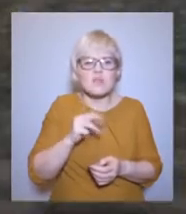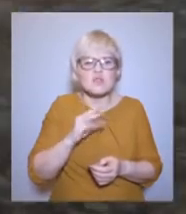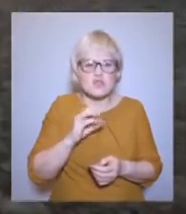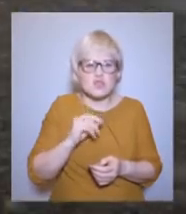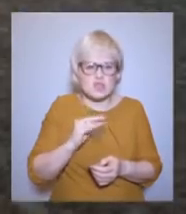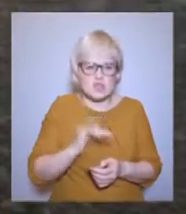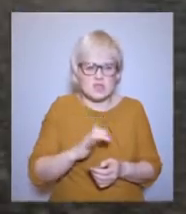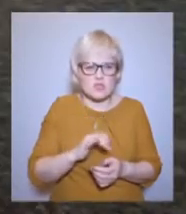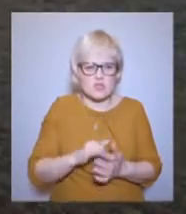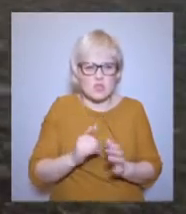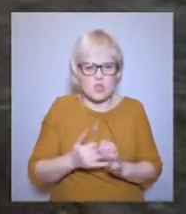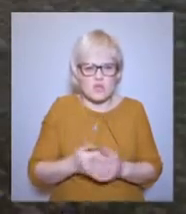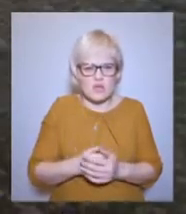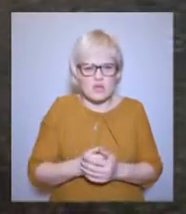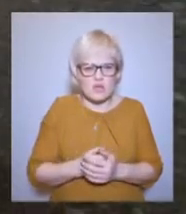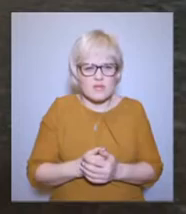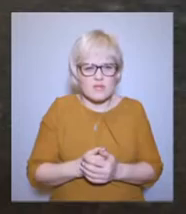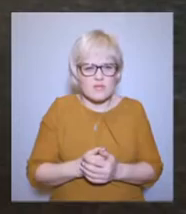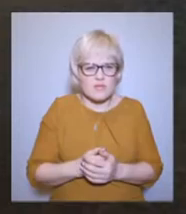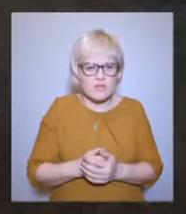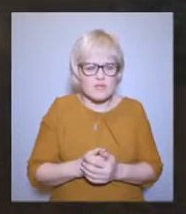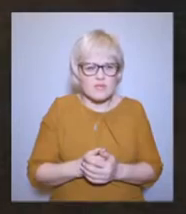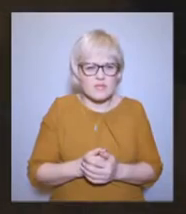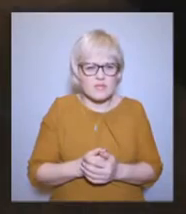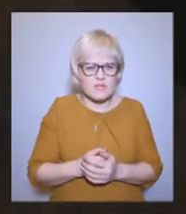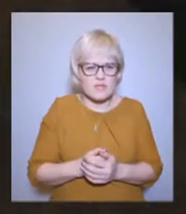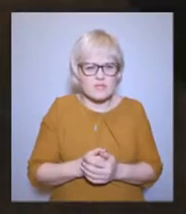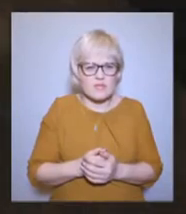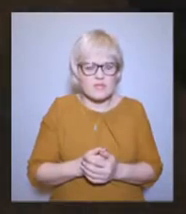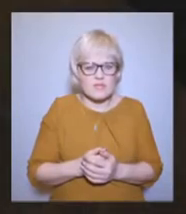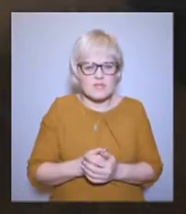процесс похож, только по составу разный.